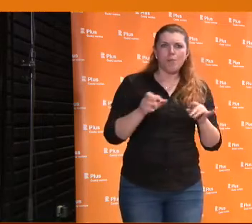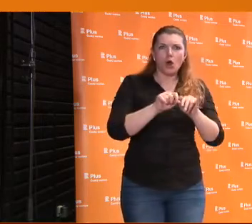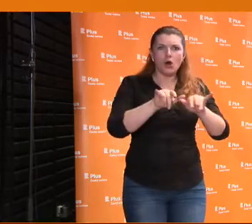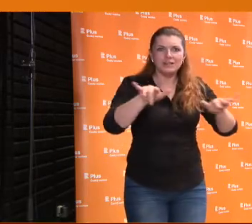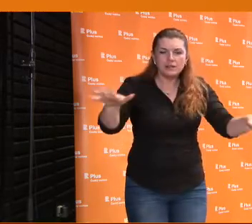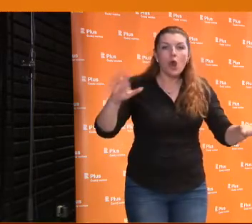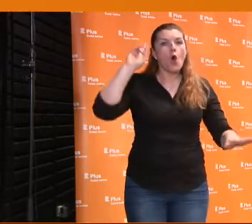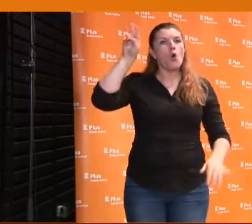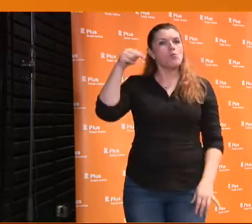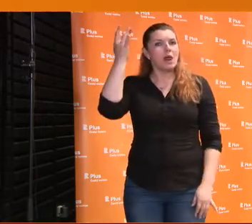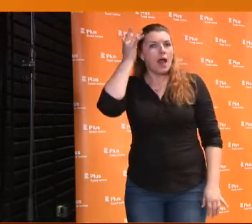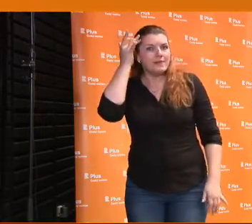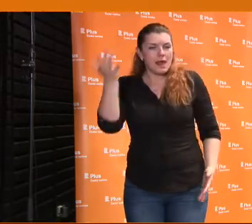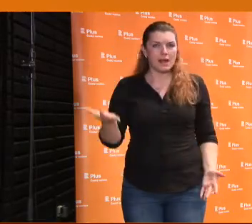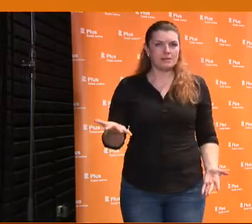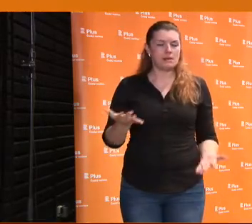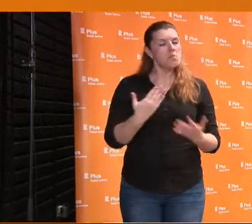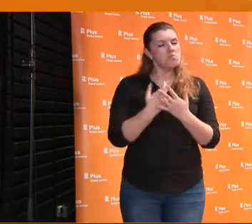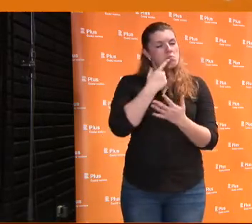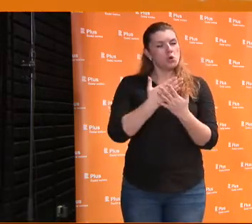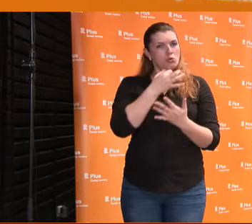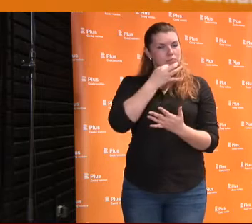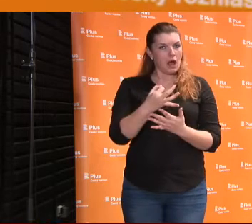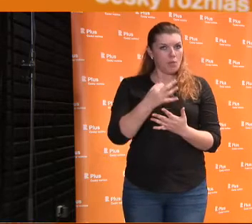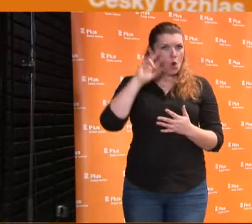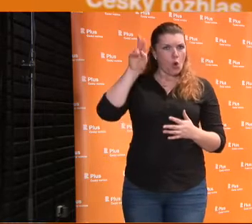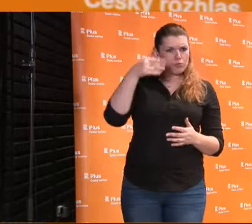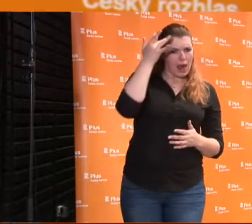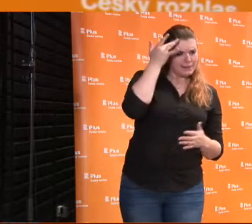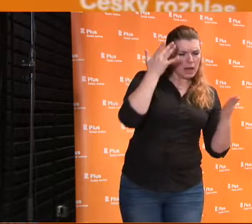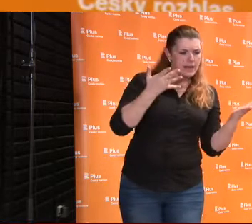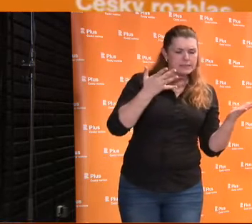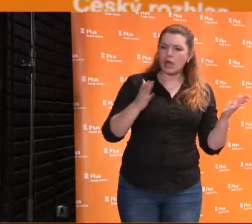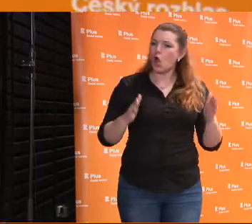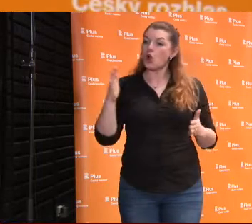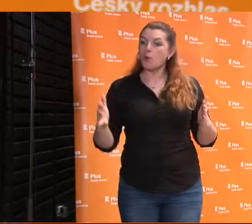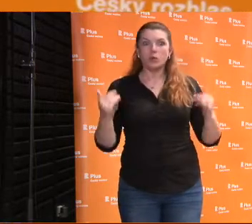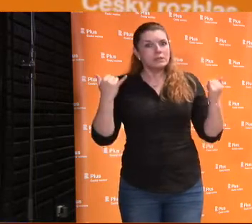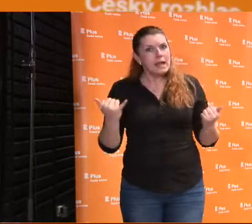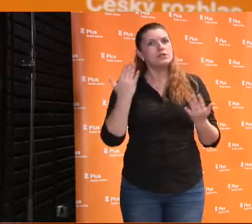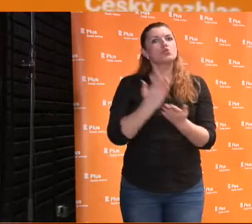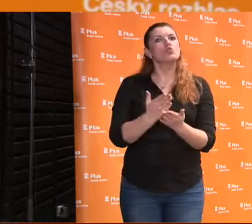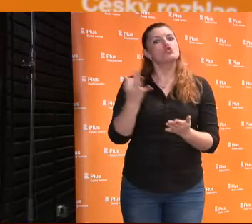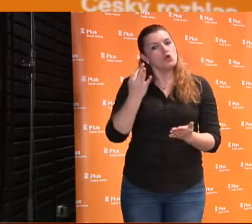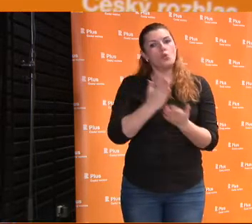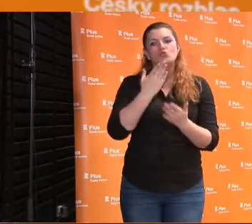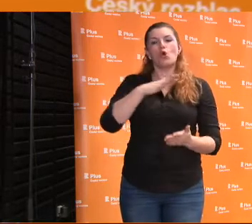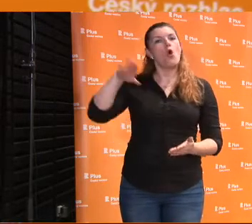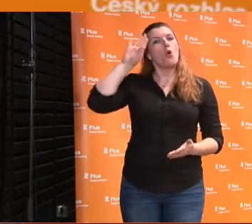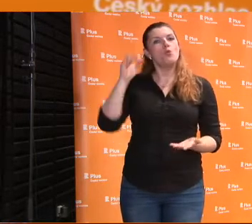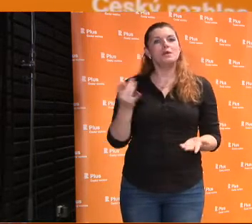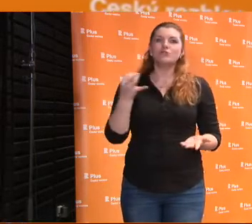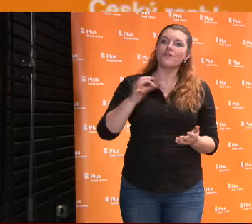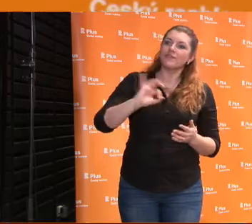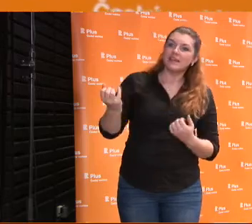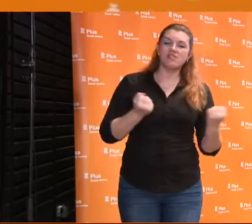inteligenci, tak co vlastně roboti na jedné straně a umělá inteligence na straně druhé už dnes umí? Které činnosti jsou schopny vykonávat